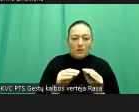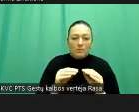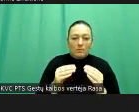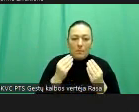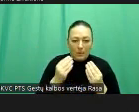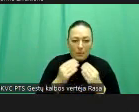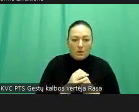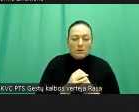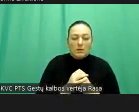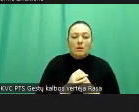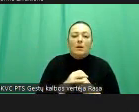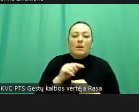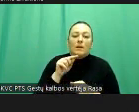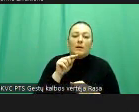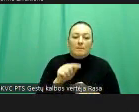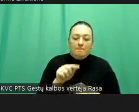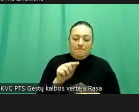Jie